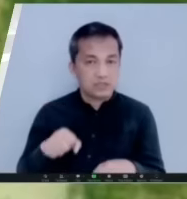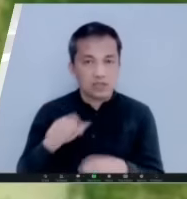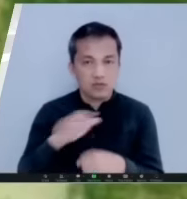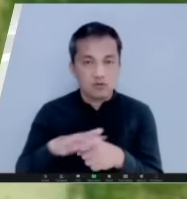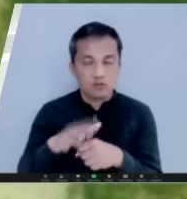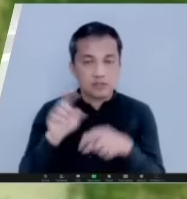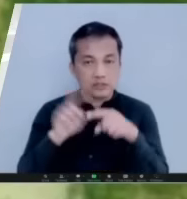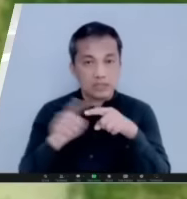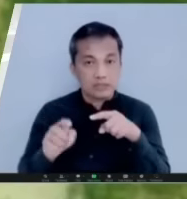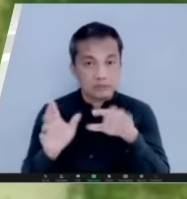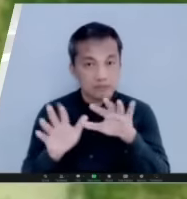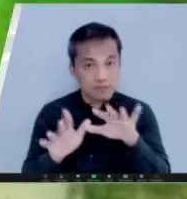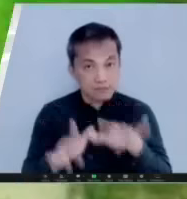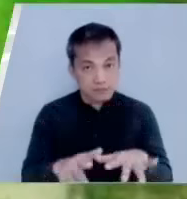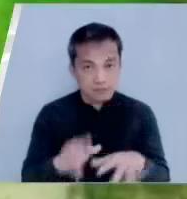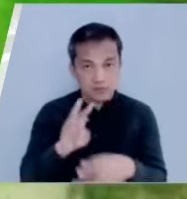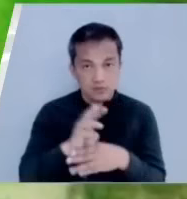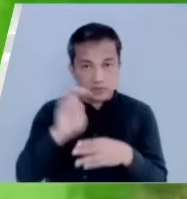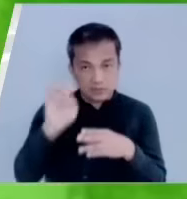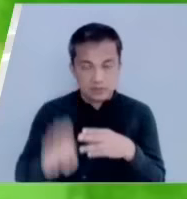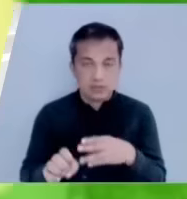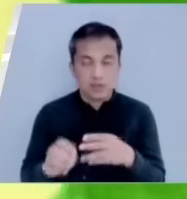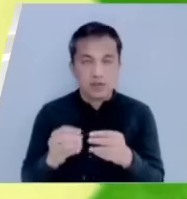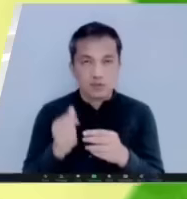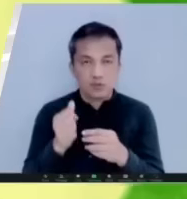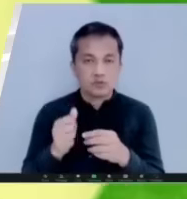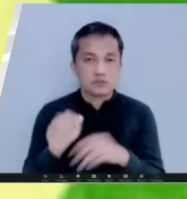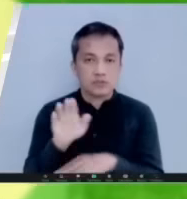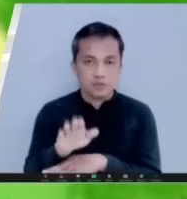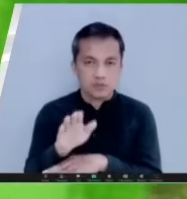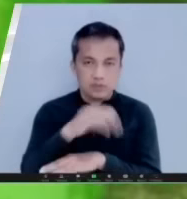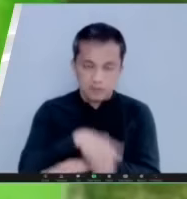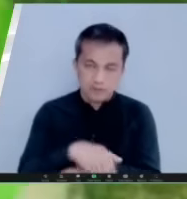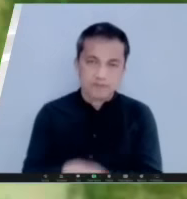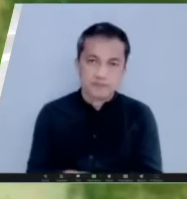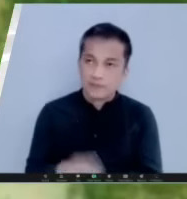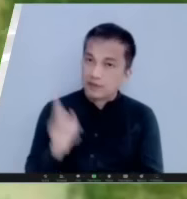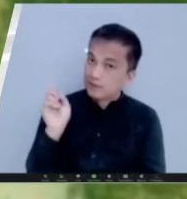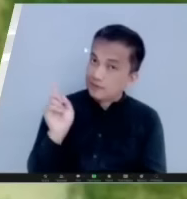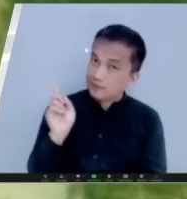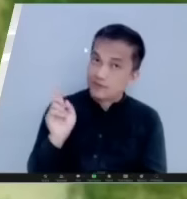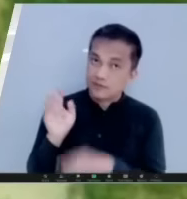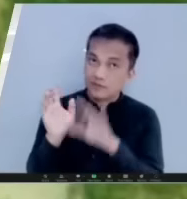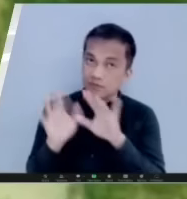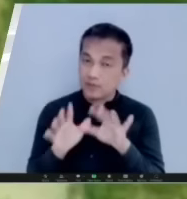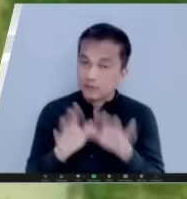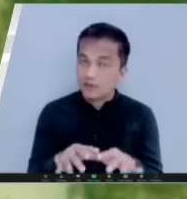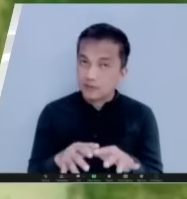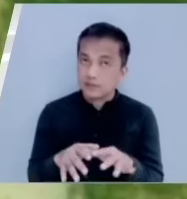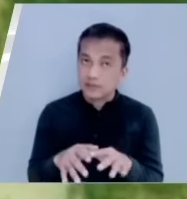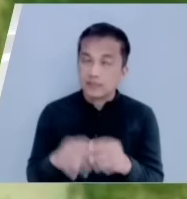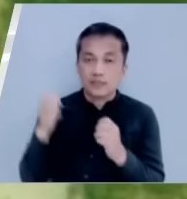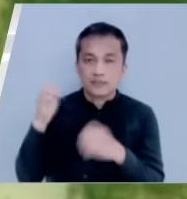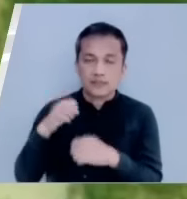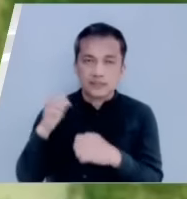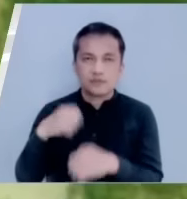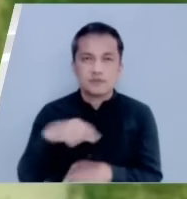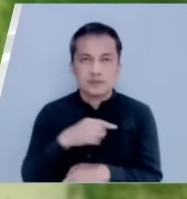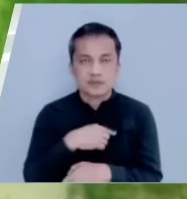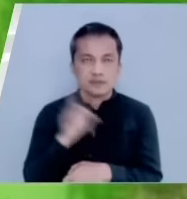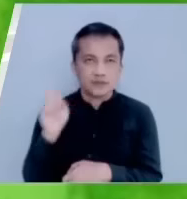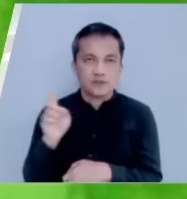thunderstorms ngayong weekend. Lalong-lalo na nga bandang hapon at gabi. Makikita po ninyo ay may mga pag-ulan po dito at inaasahan po natin na ito po ay